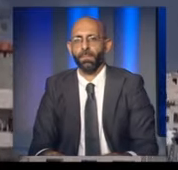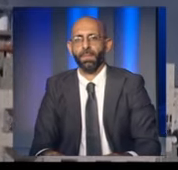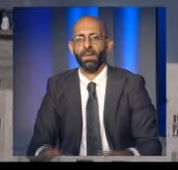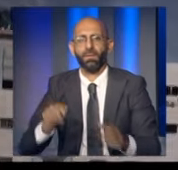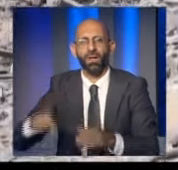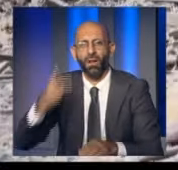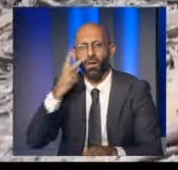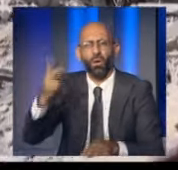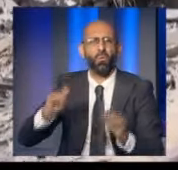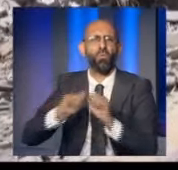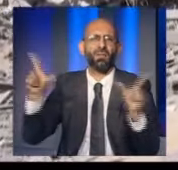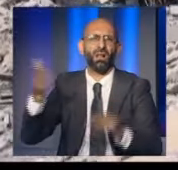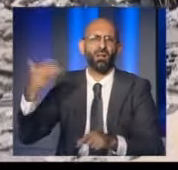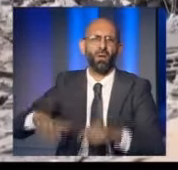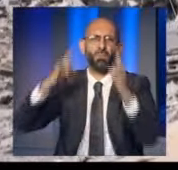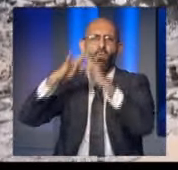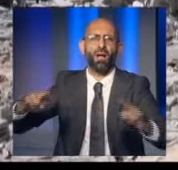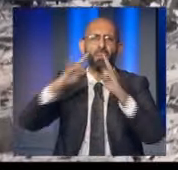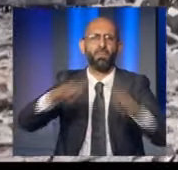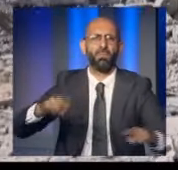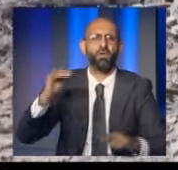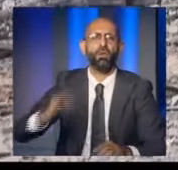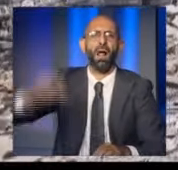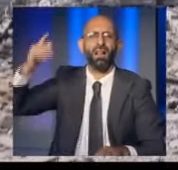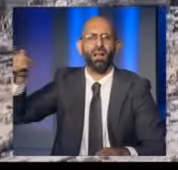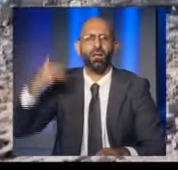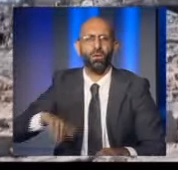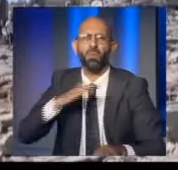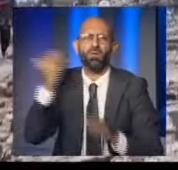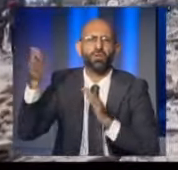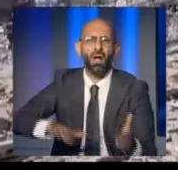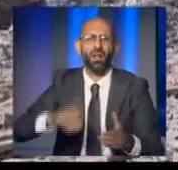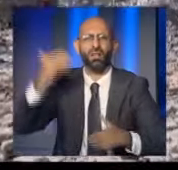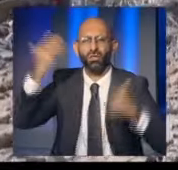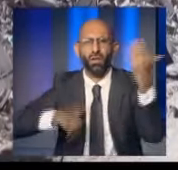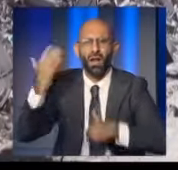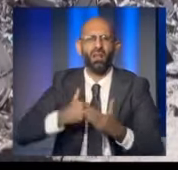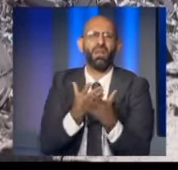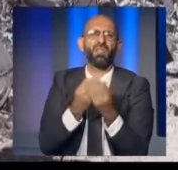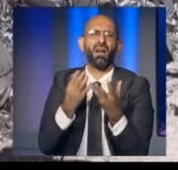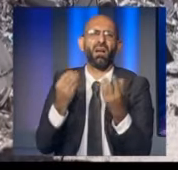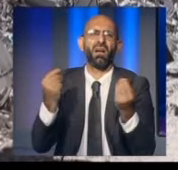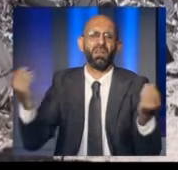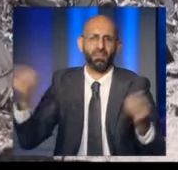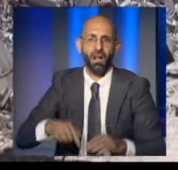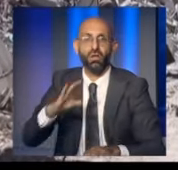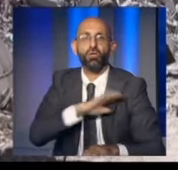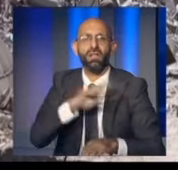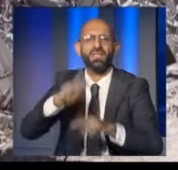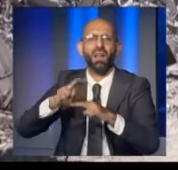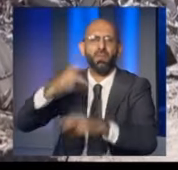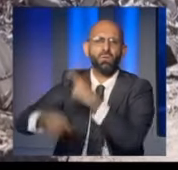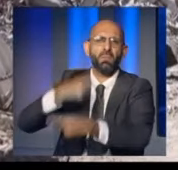بعد ارتكابه في اليوم السابق مجزرة في مخيم جباليا أسفرت عن عشرات الشهداء والجرحى عقب تدميره حيا على